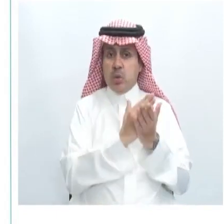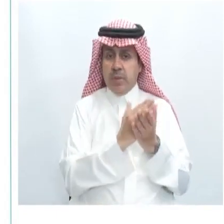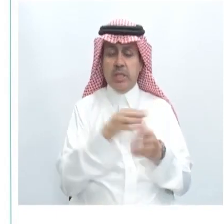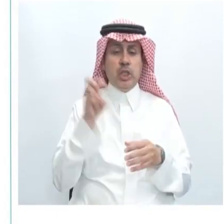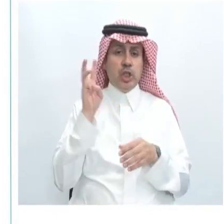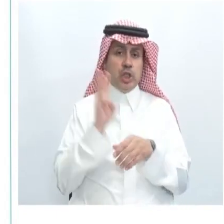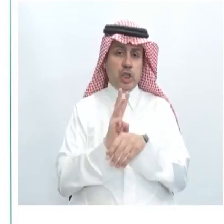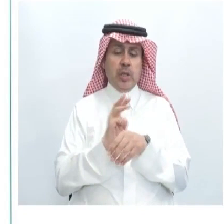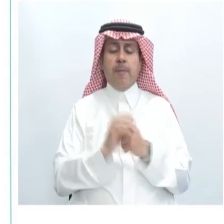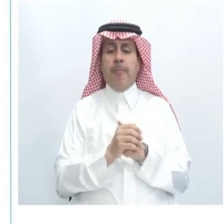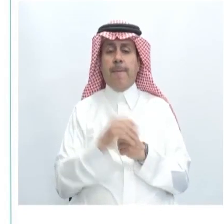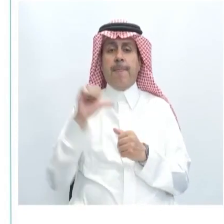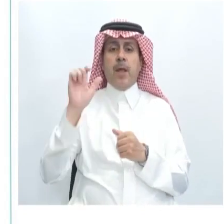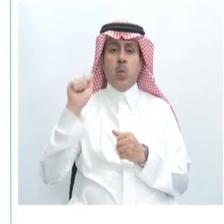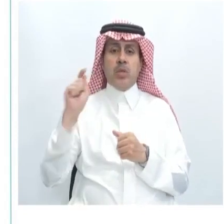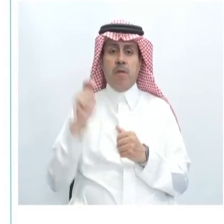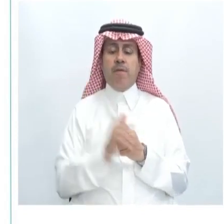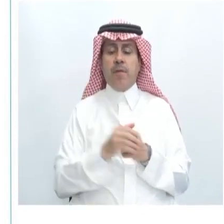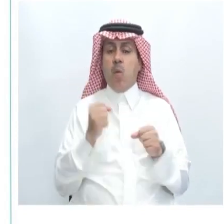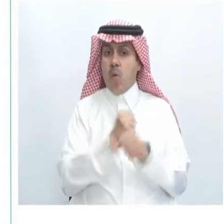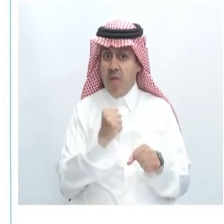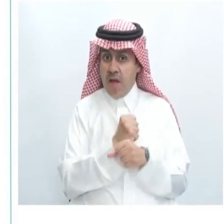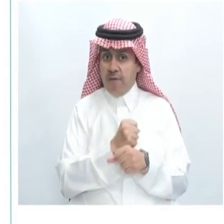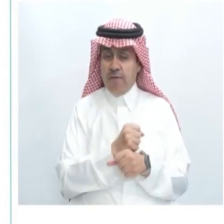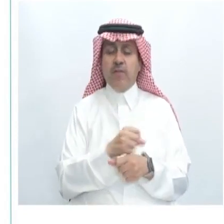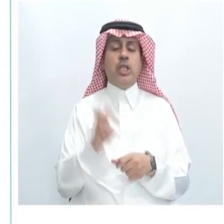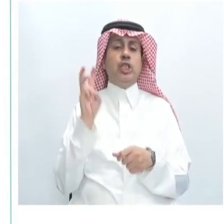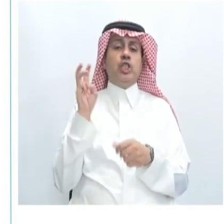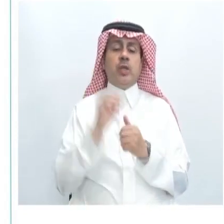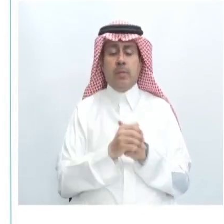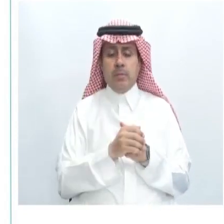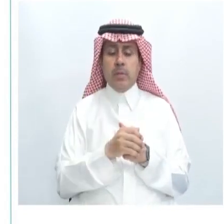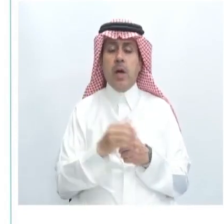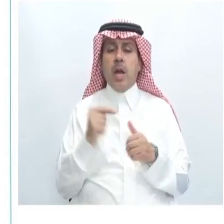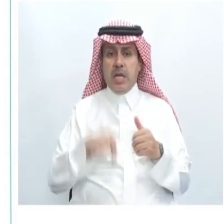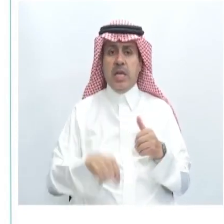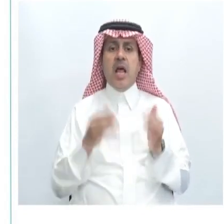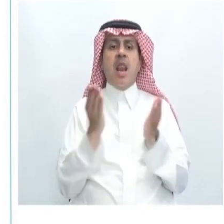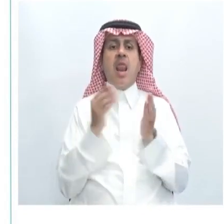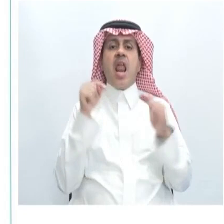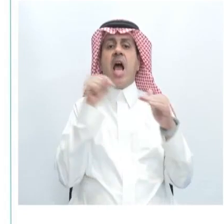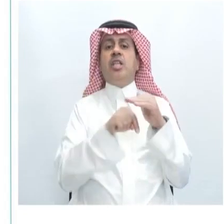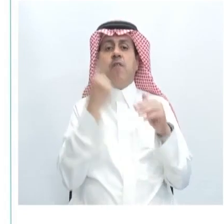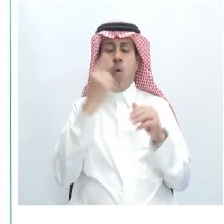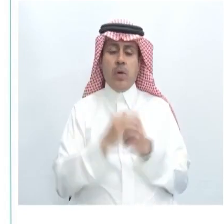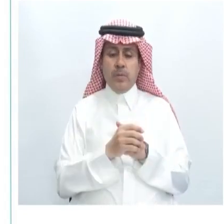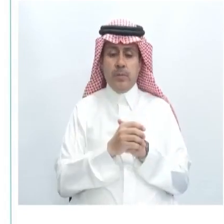الشركه باذن الله سنقوم بتناول الهدف الاول في درسنا لهذا اليوم